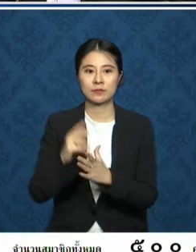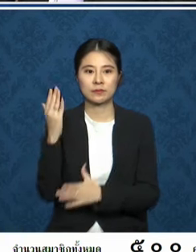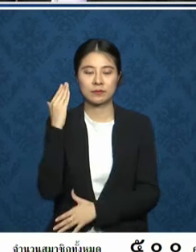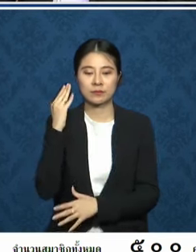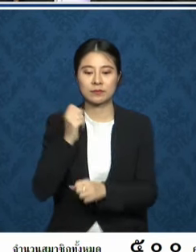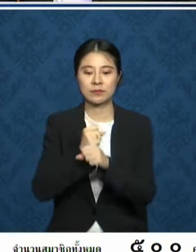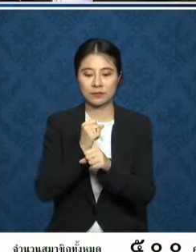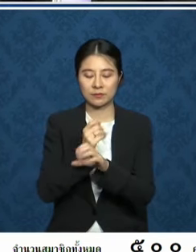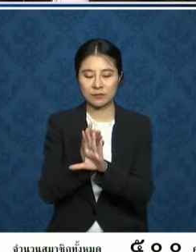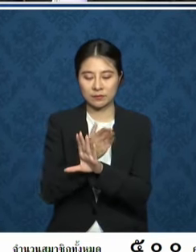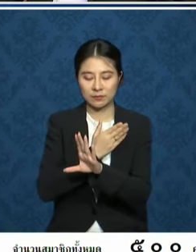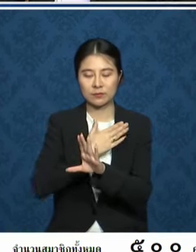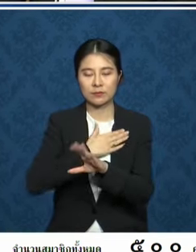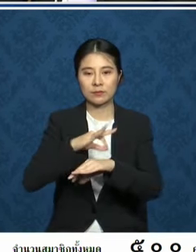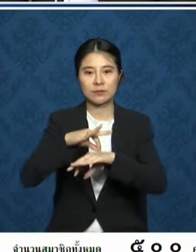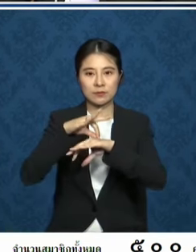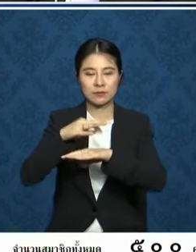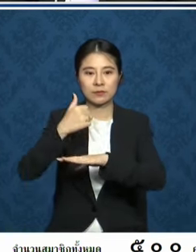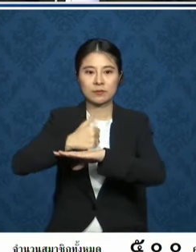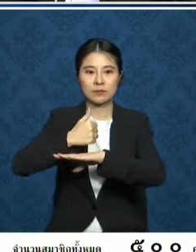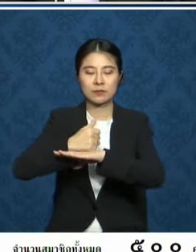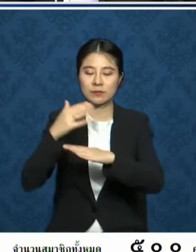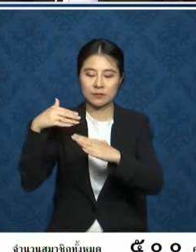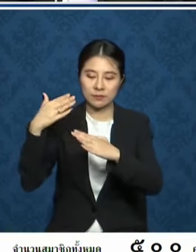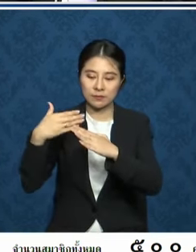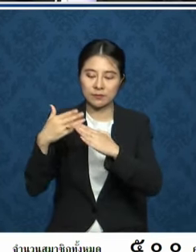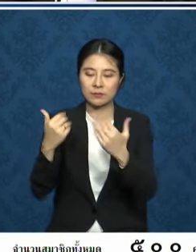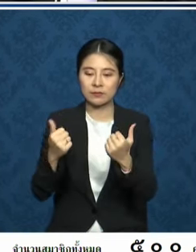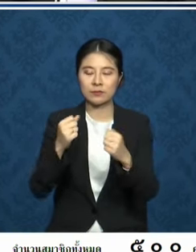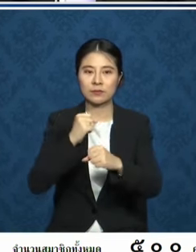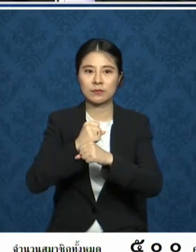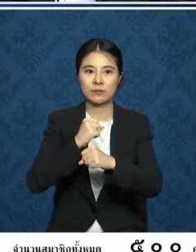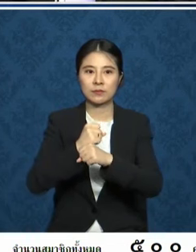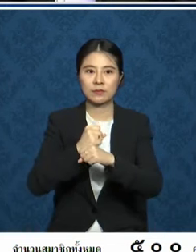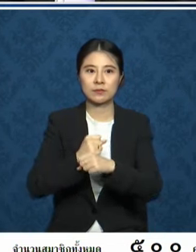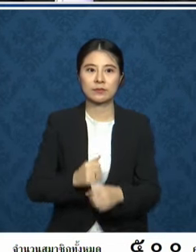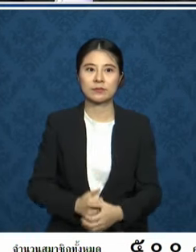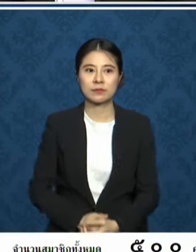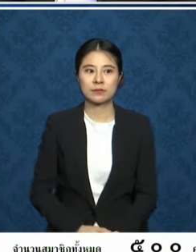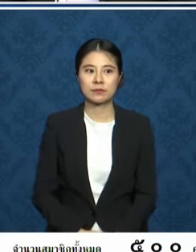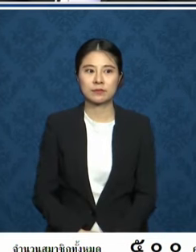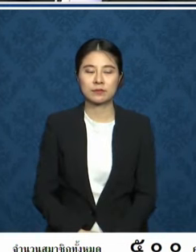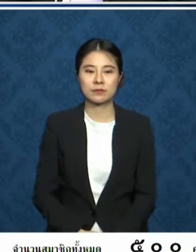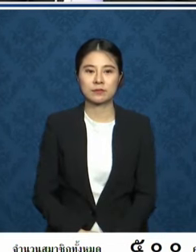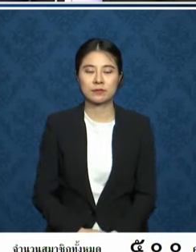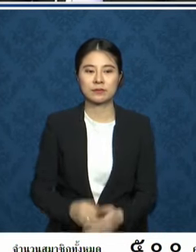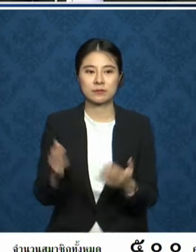ก่อนที่ผมจะเปผู้มนวยการอย่ะเจ็กระทงถึงในช่วงที่เปผู้มนวยการโดยเป็เนอเดียว eraest